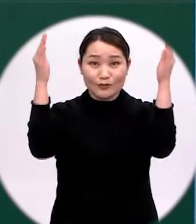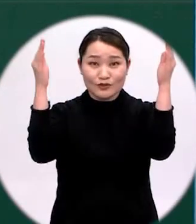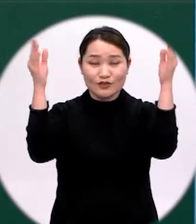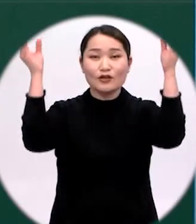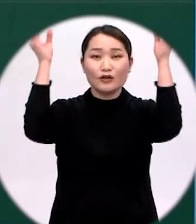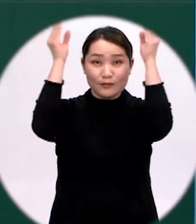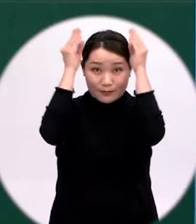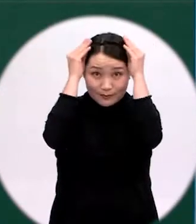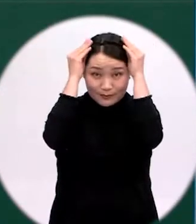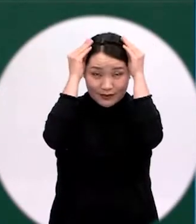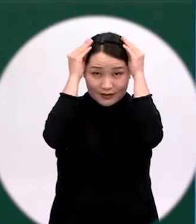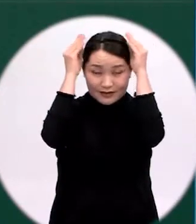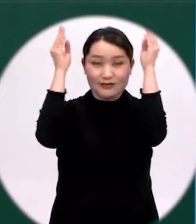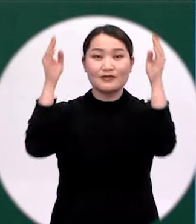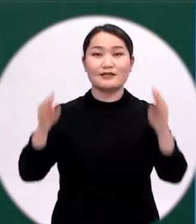томдсон